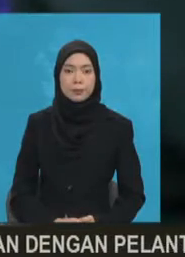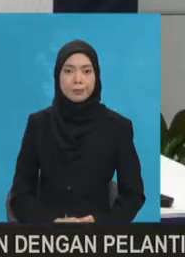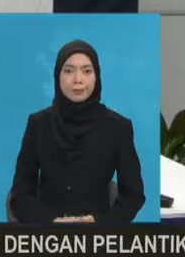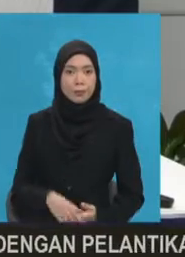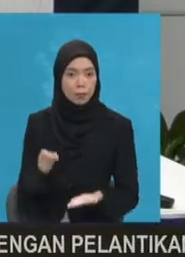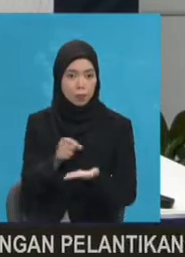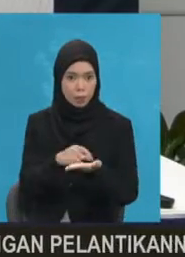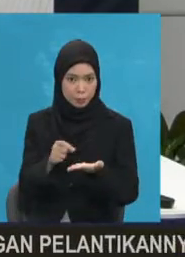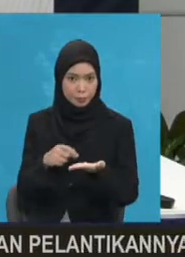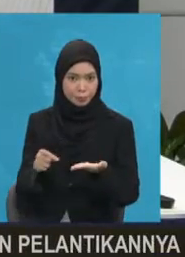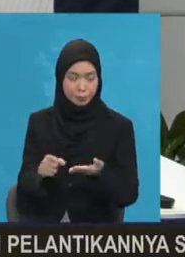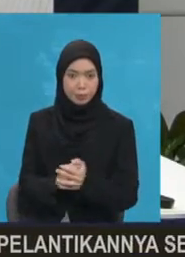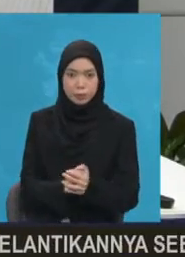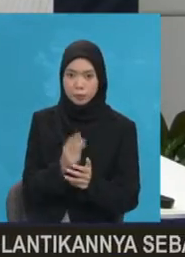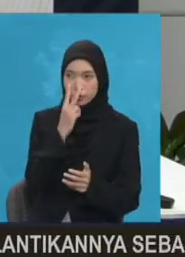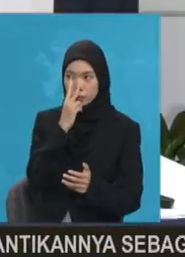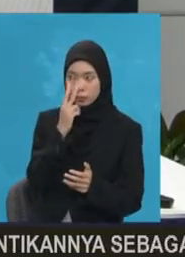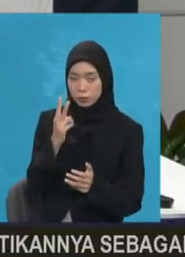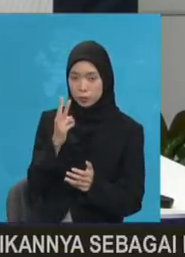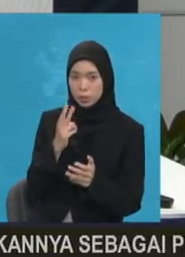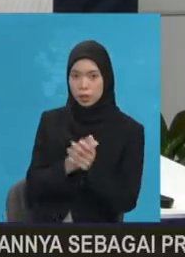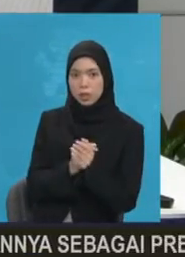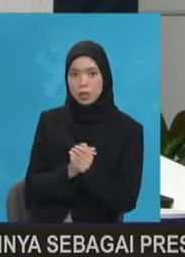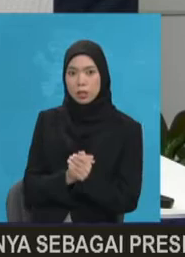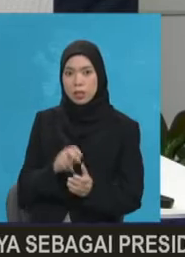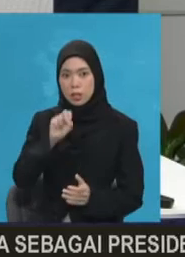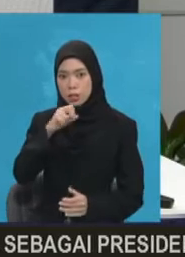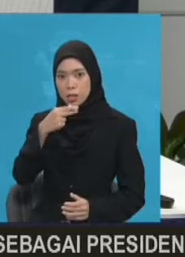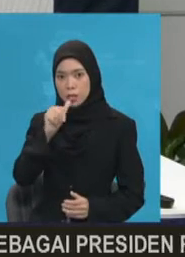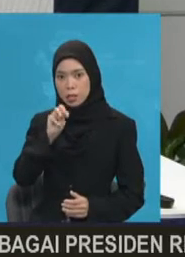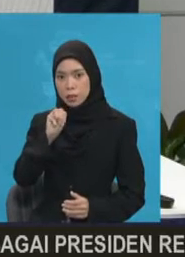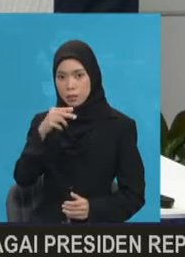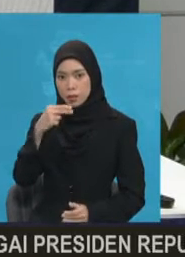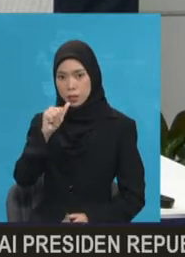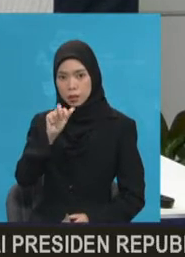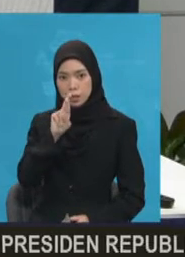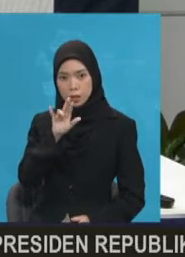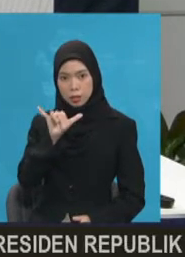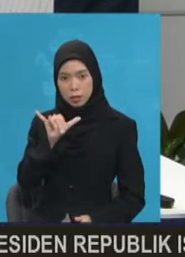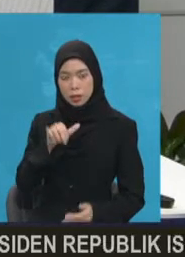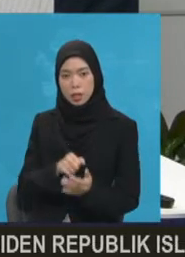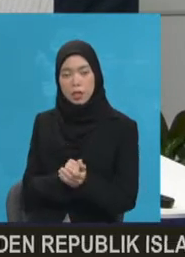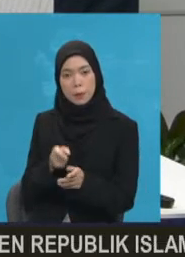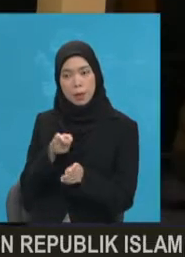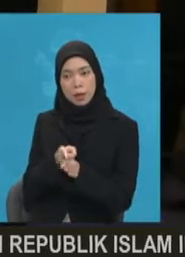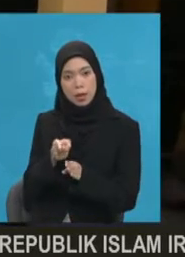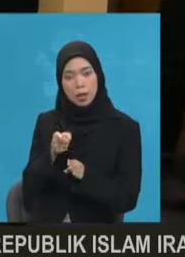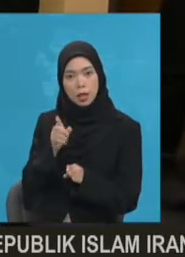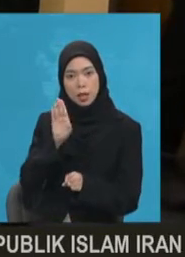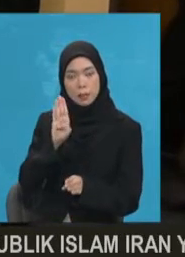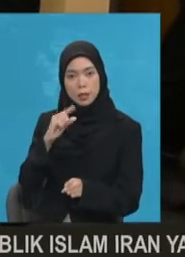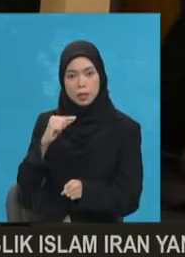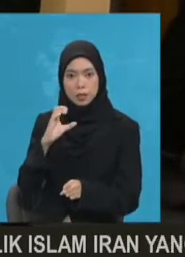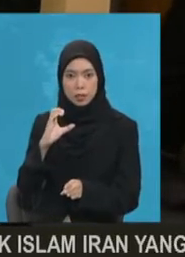penandatanganan perjanjian disaksikan oleh pangeran syamhari band Pangeran Datu produk Haji Mustafa pengarah urusan biji si